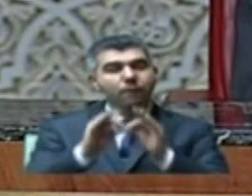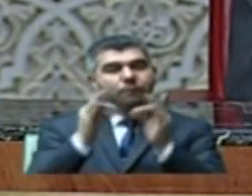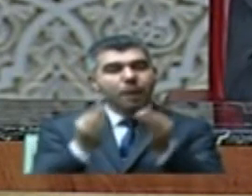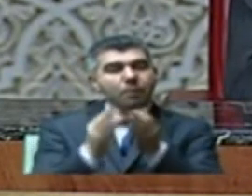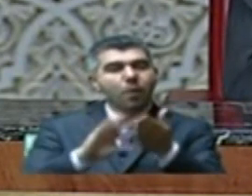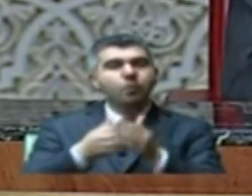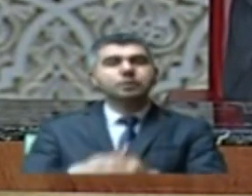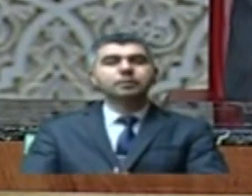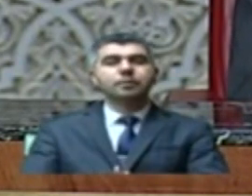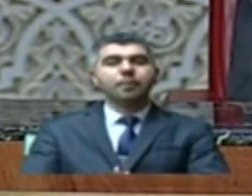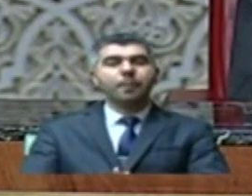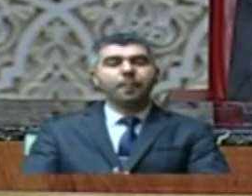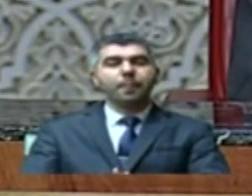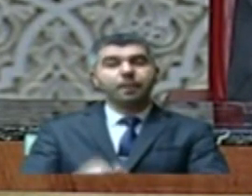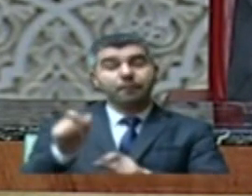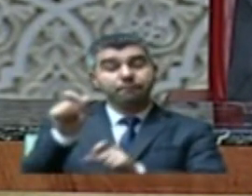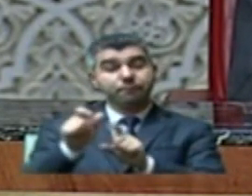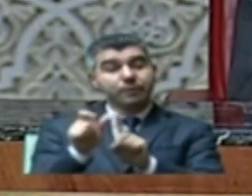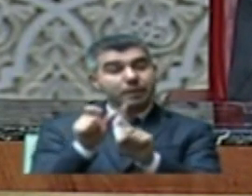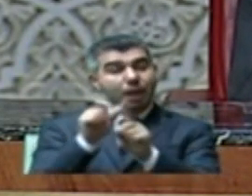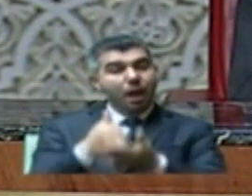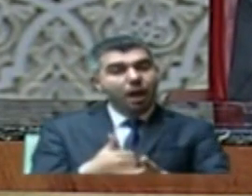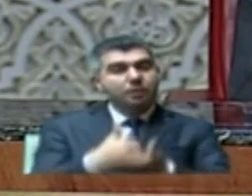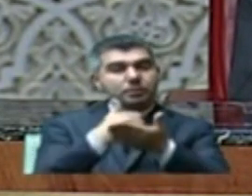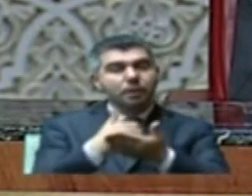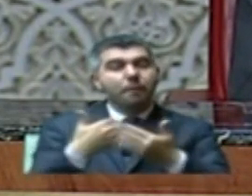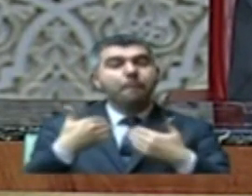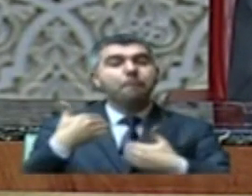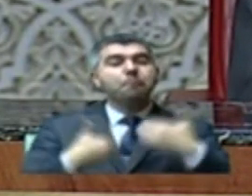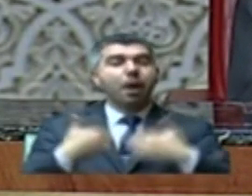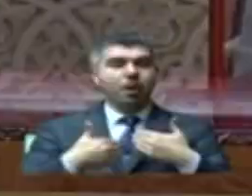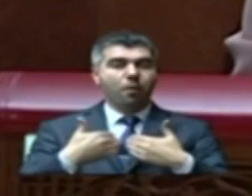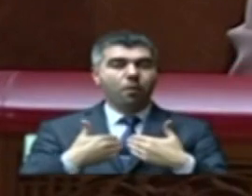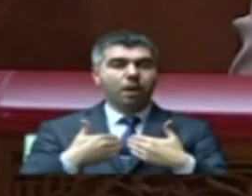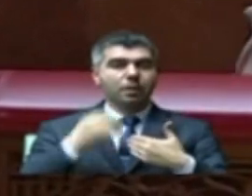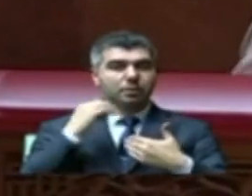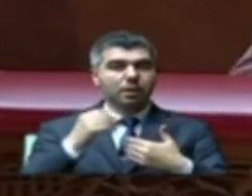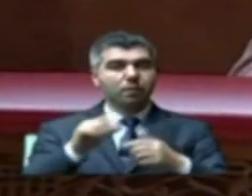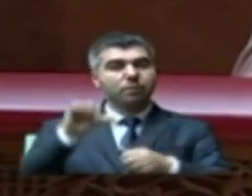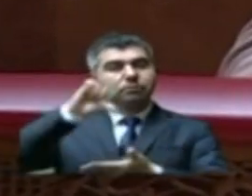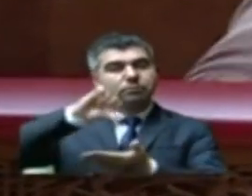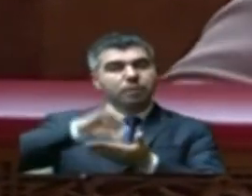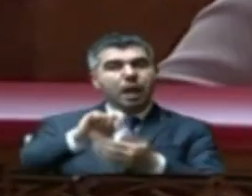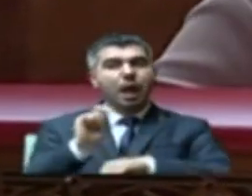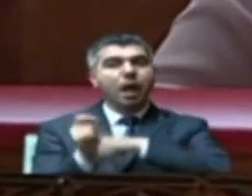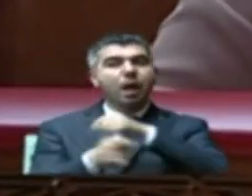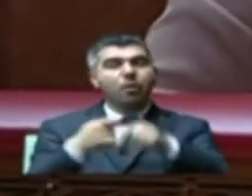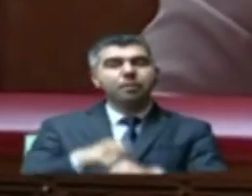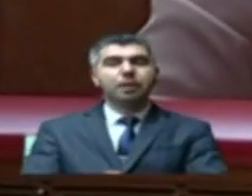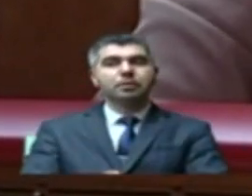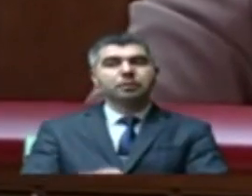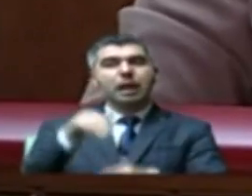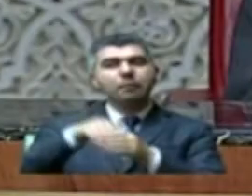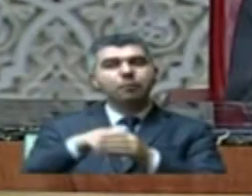الاجتماعية، وموضوعه العناية بالأشخاص في وضع إعاقة بالوسط القروي. الكلمة لأحد